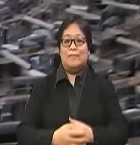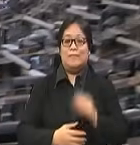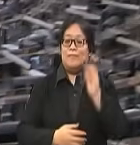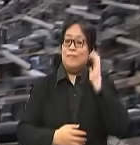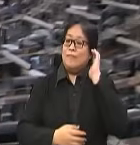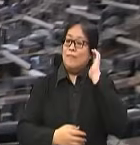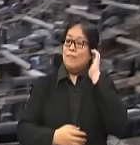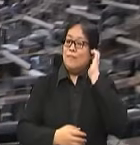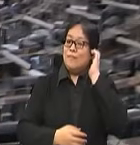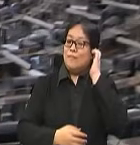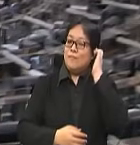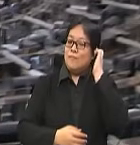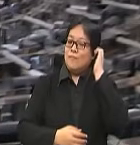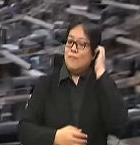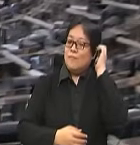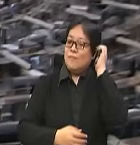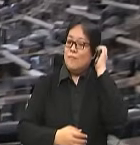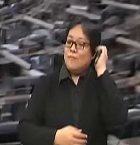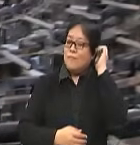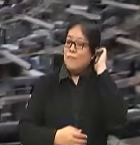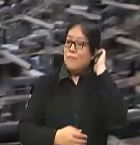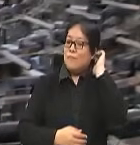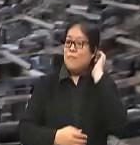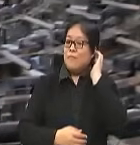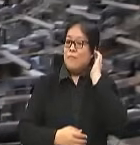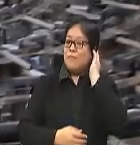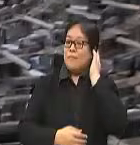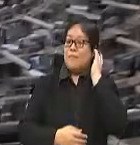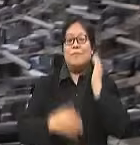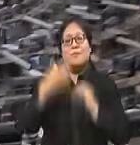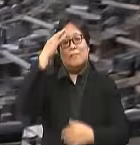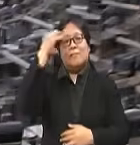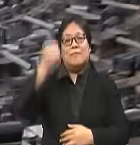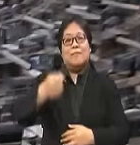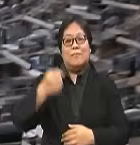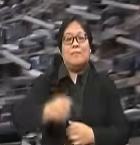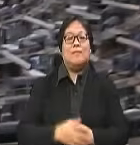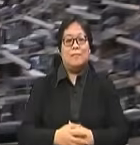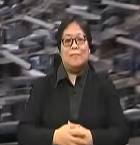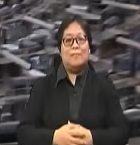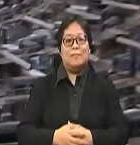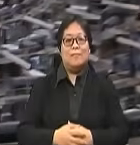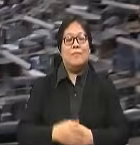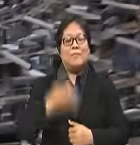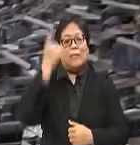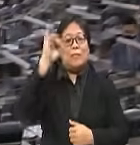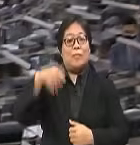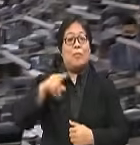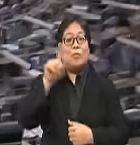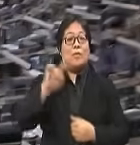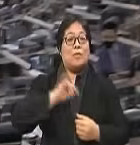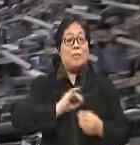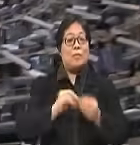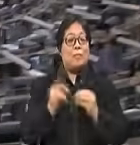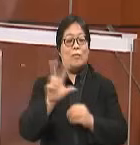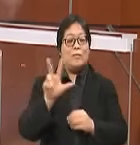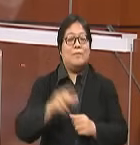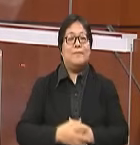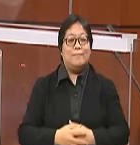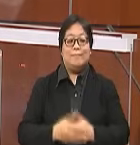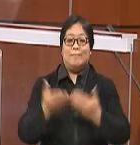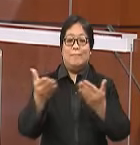Hai assalamualaikum warahmatullah wabarakatuh salam sejahtera Datuk yang dipertua soalna saya nomor tiga